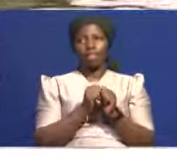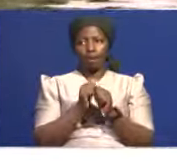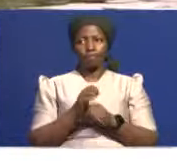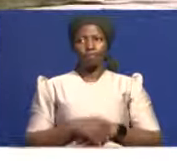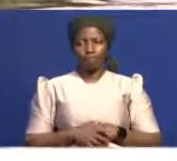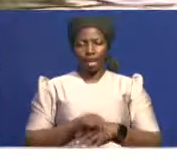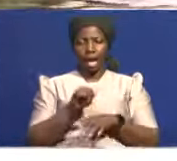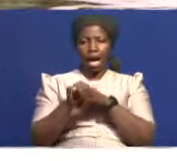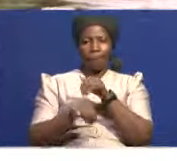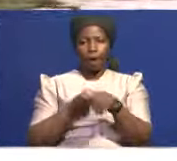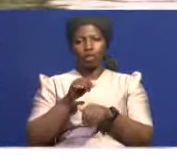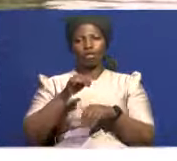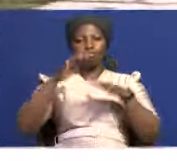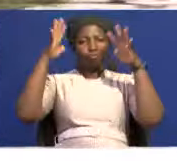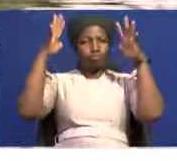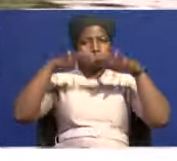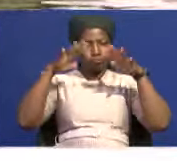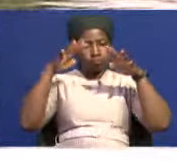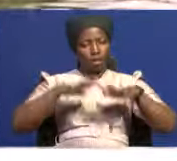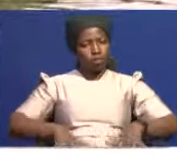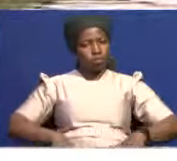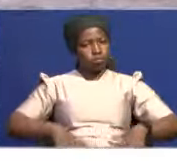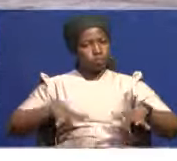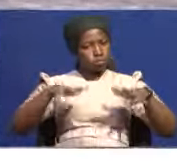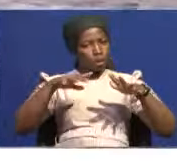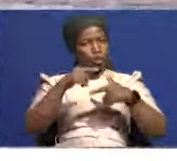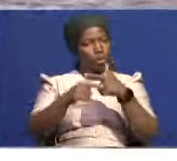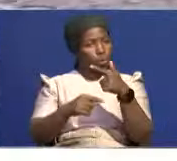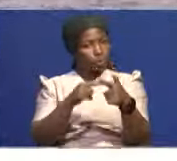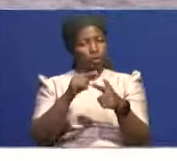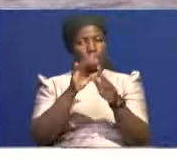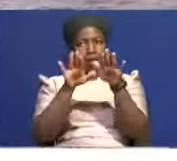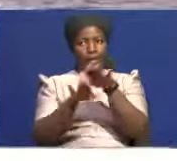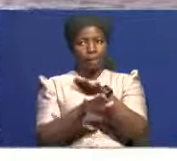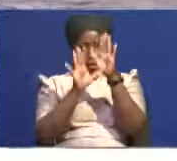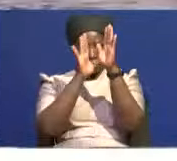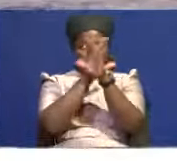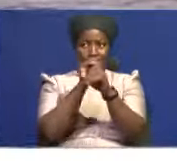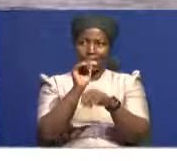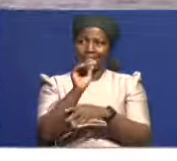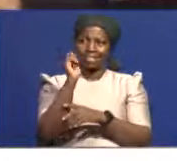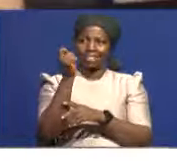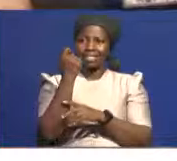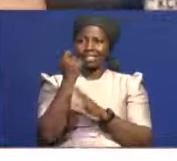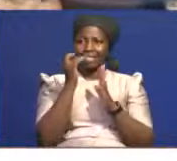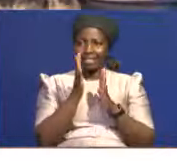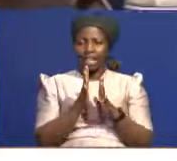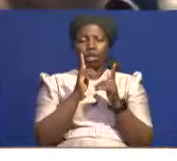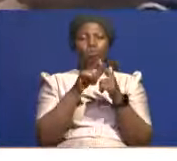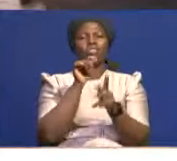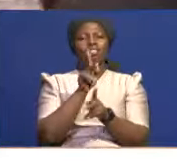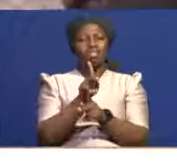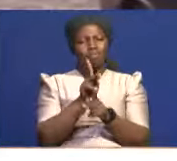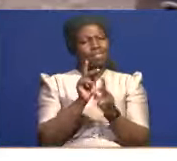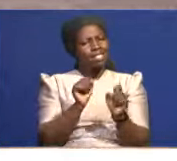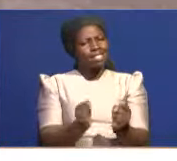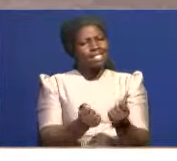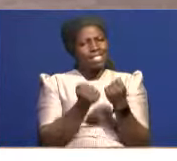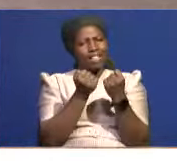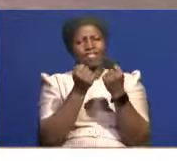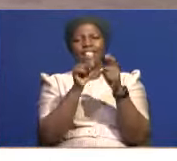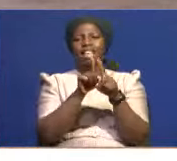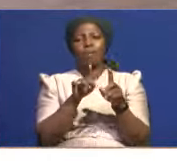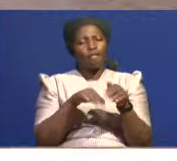Kuhusu mafuriko yanayoendelea, naibu rais aliyohimiza wa Kenya kufuata hatua za usalama na miongozo iliyotolewa ili